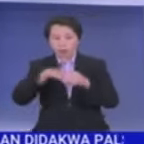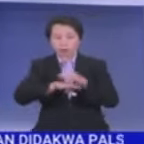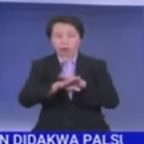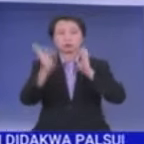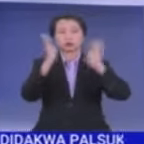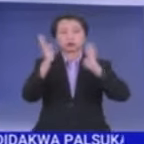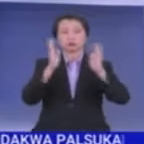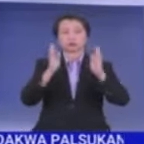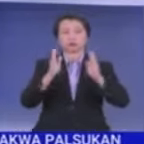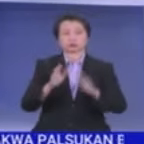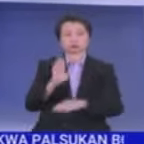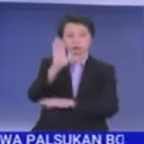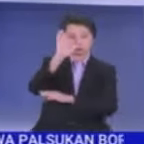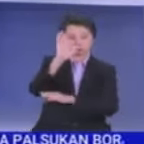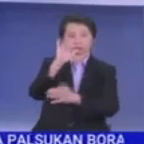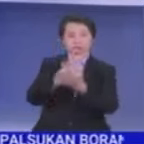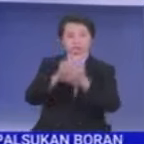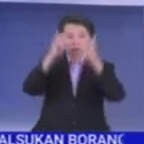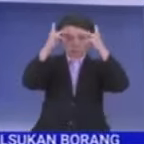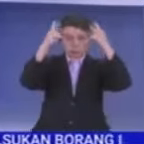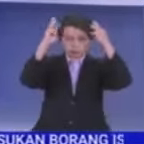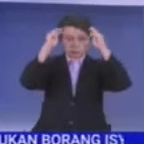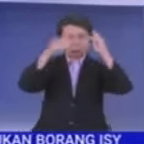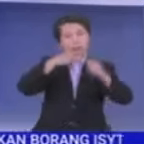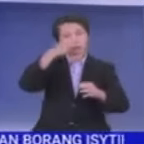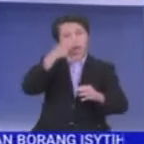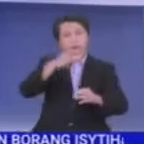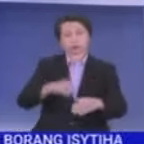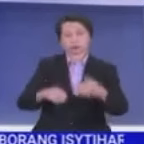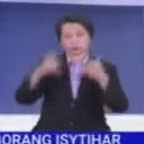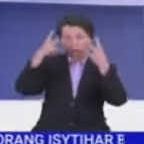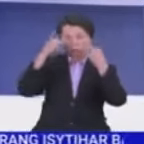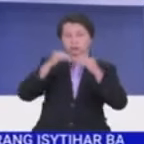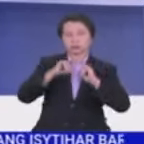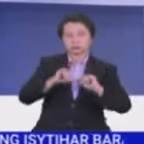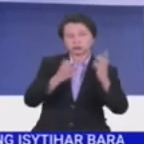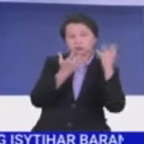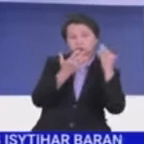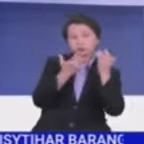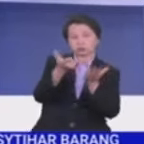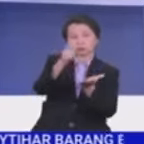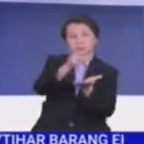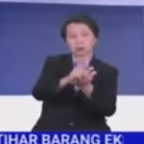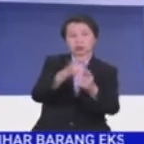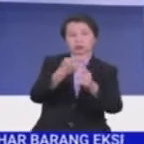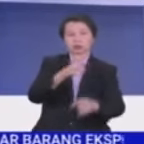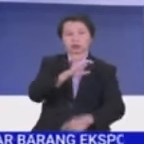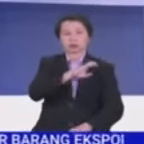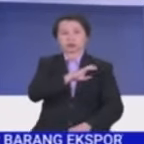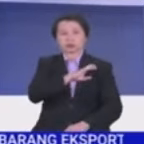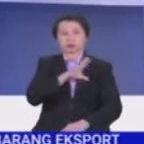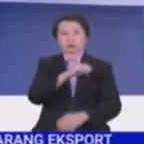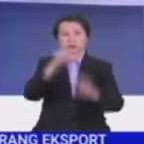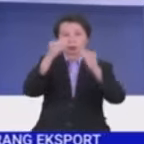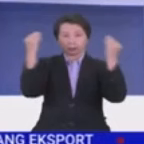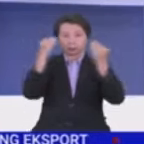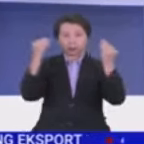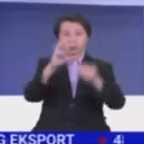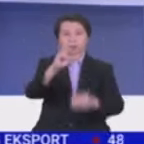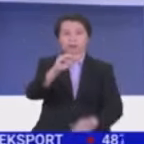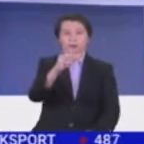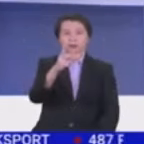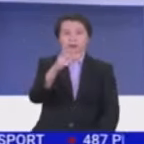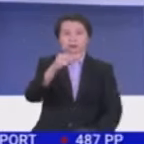ini. Memberi jaminan itu, Perdana Menteri berkata beliau masih menunggu laporan daripada polis dan Majlis Keselamatan